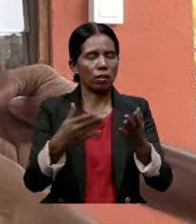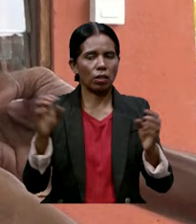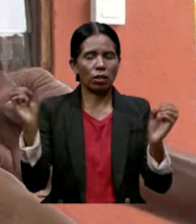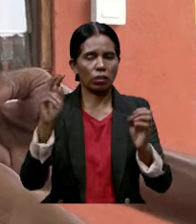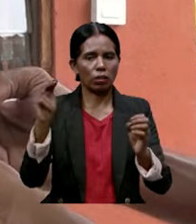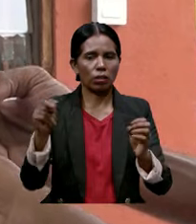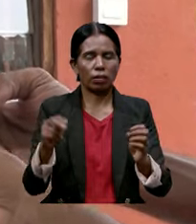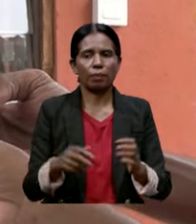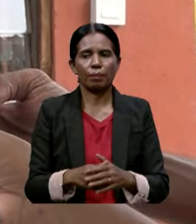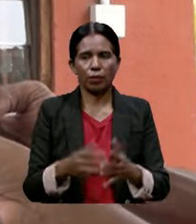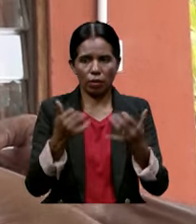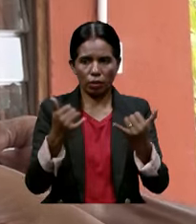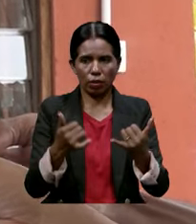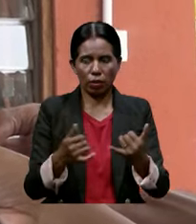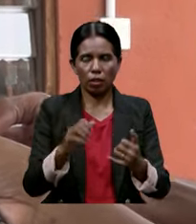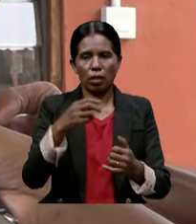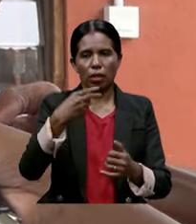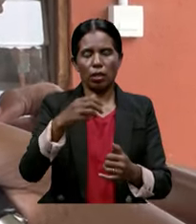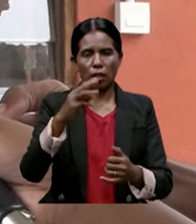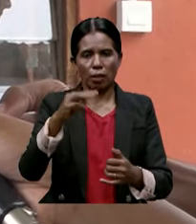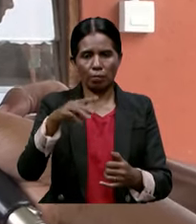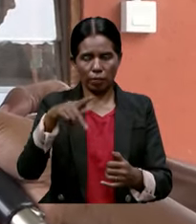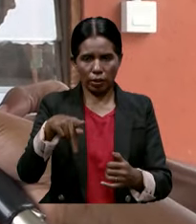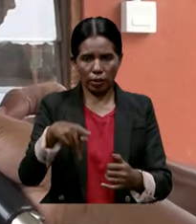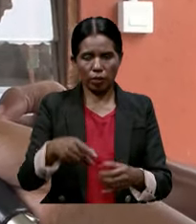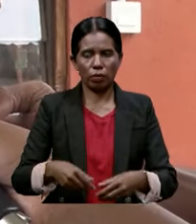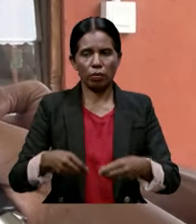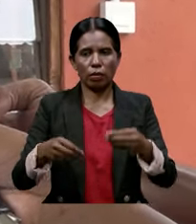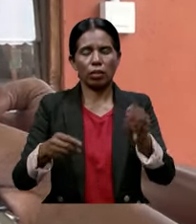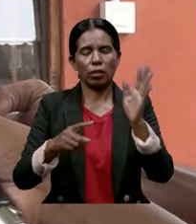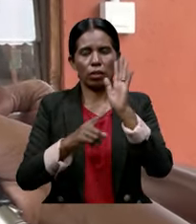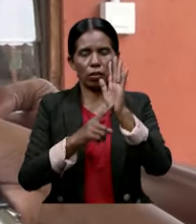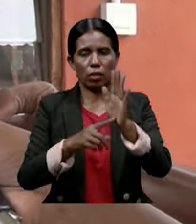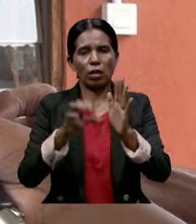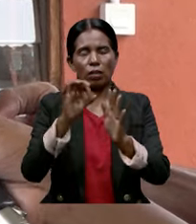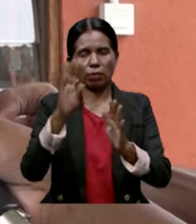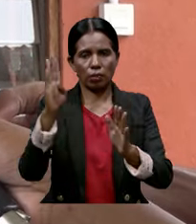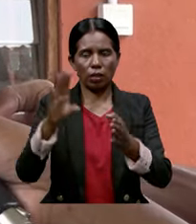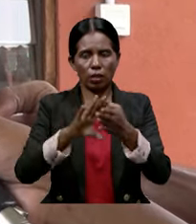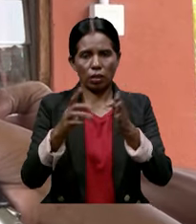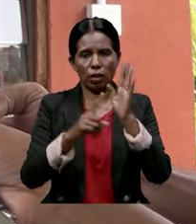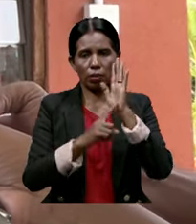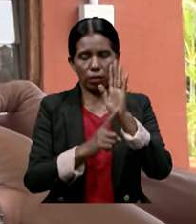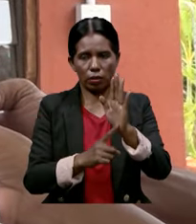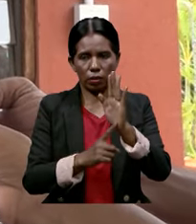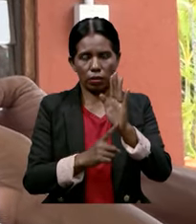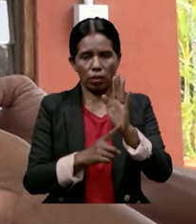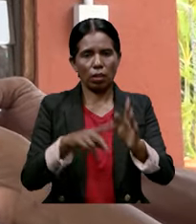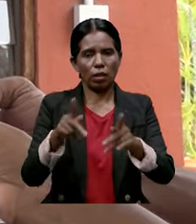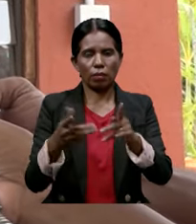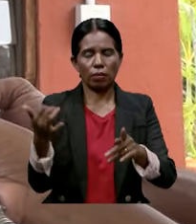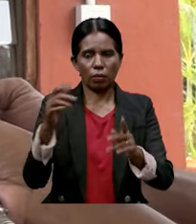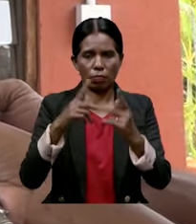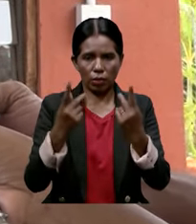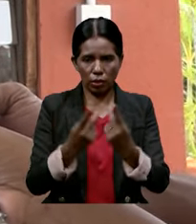De agora dau ka ANP hasaya no notifikasi Spanyol nih media sosial no mas iya karta nebe info saya ba importador sira